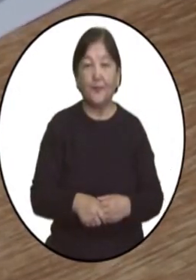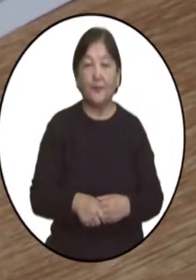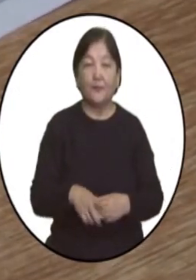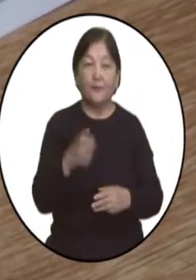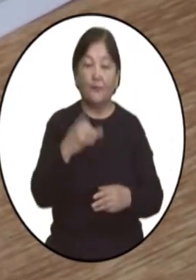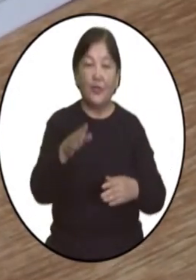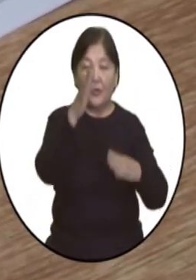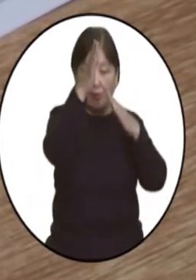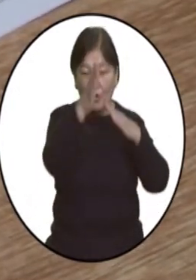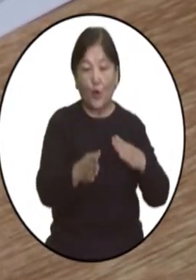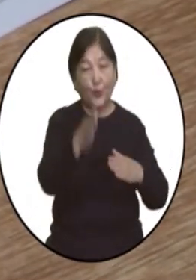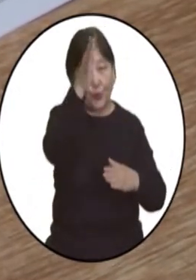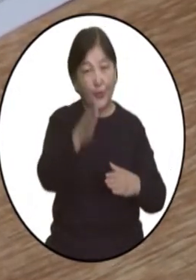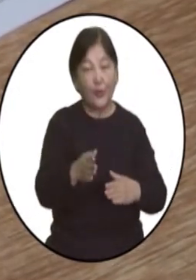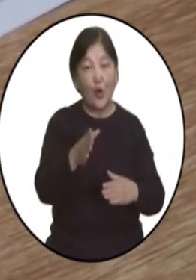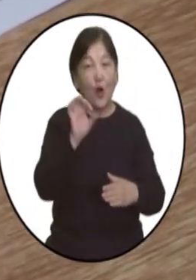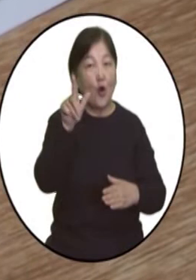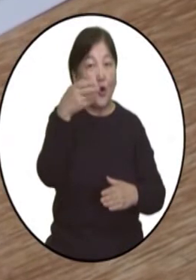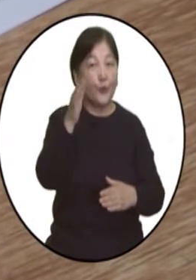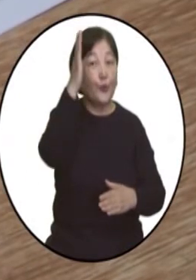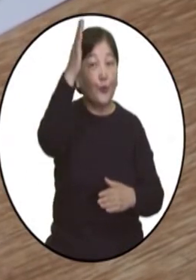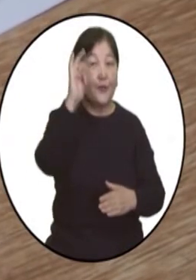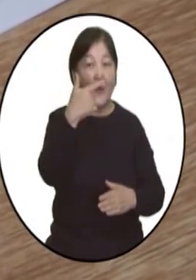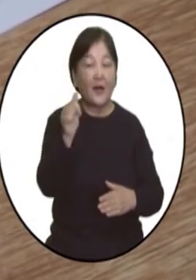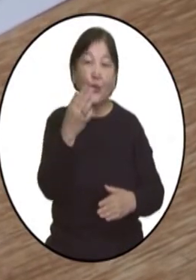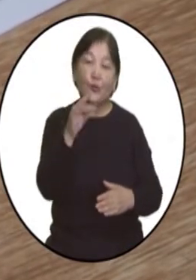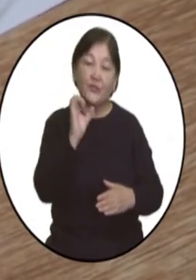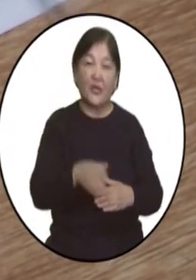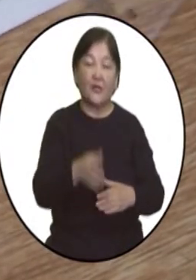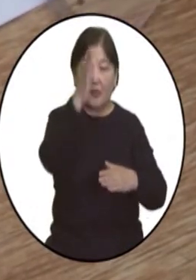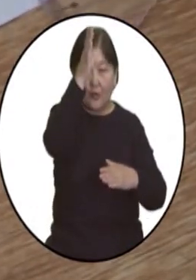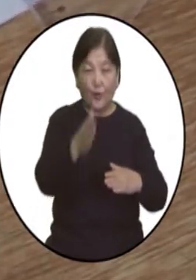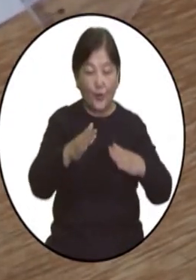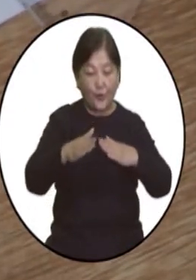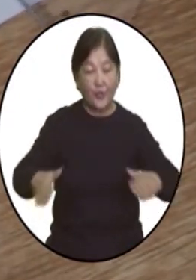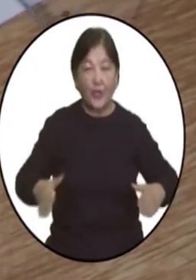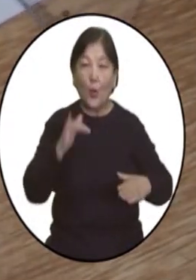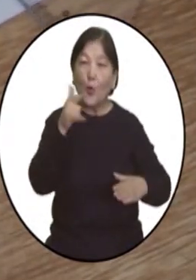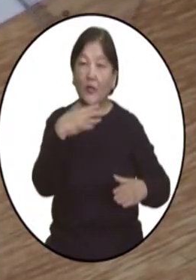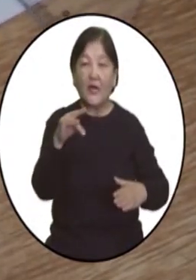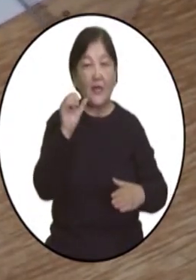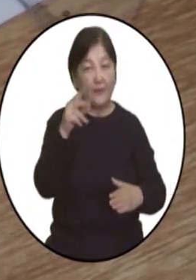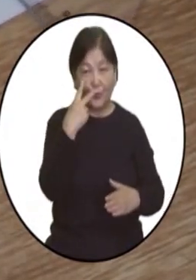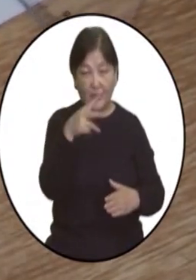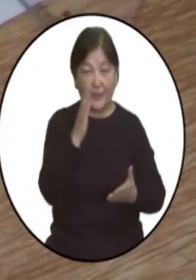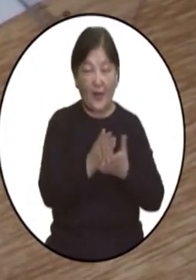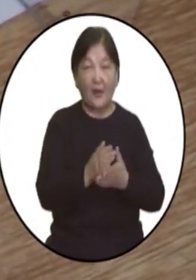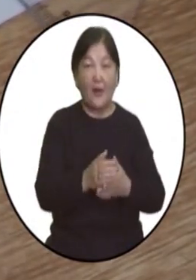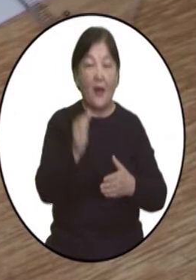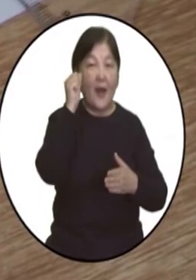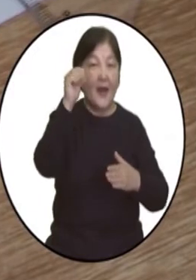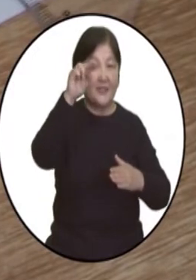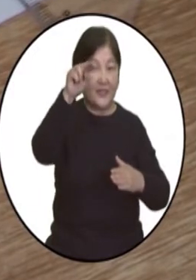окторгод байгаа дүрсийг төсөөлөхдөө координатын утгаар нь авдаг. За багш нь энэ тохиолдолд А цэгийн координат